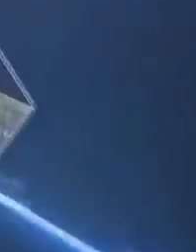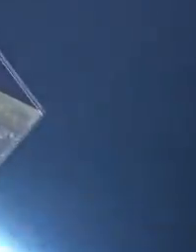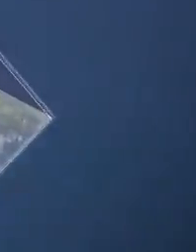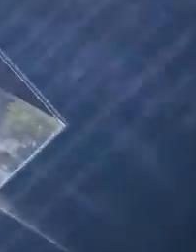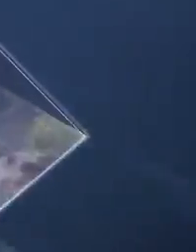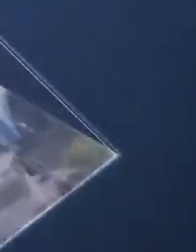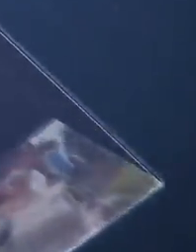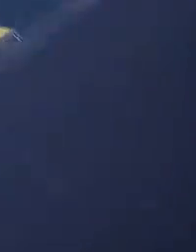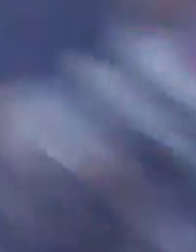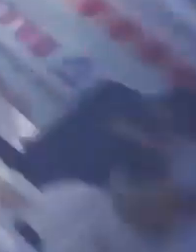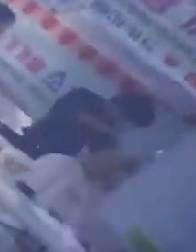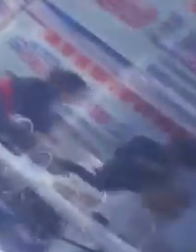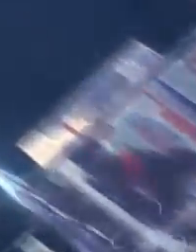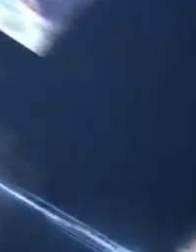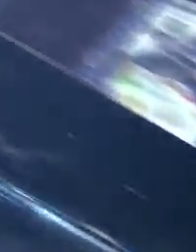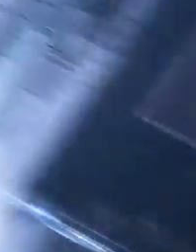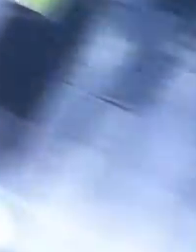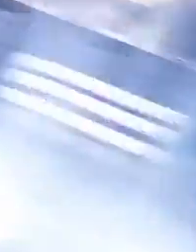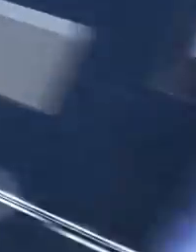으